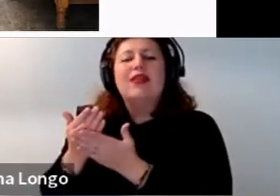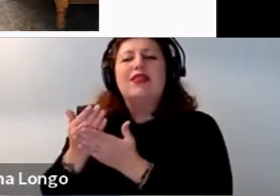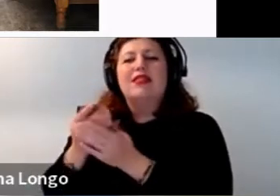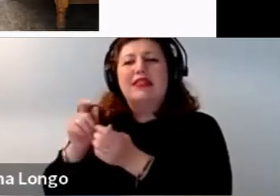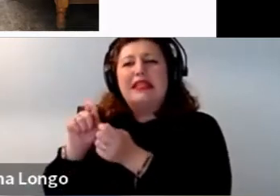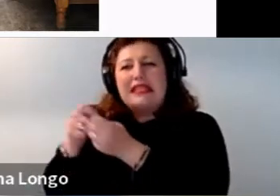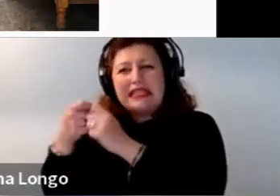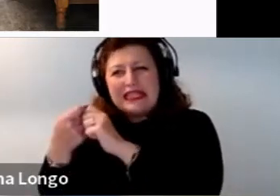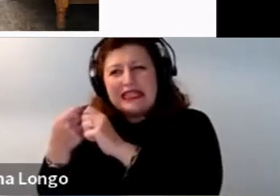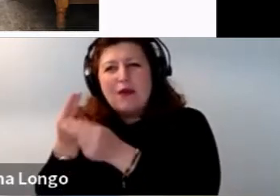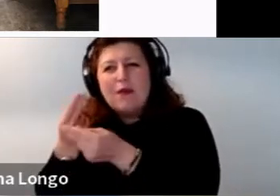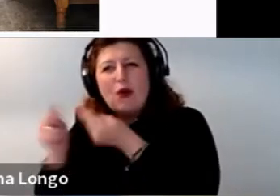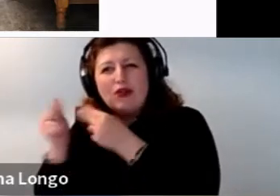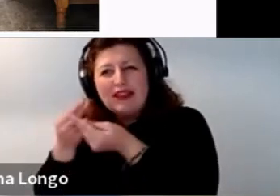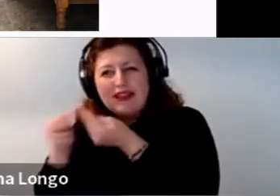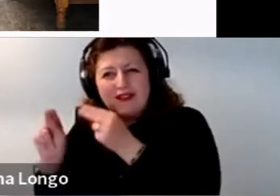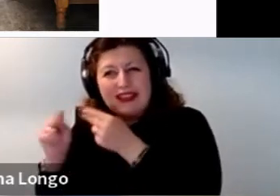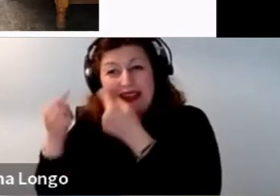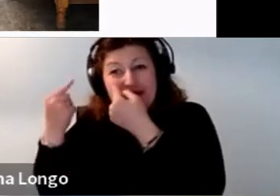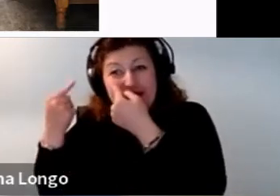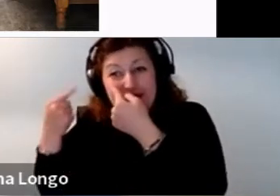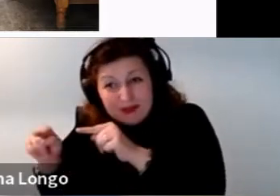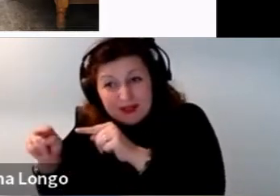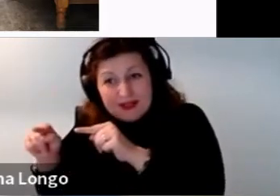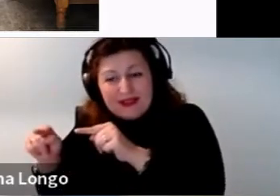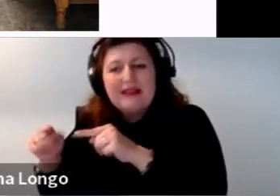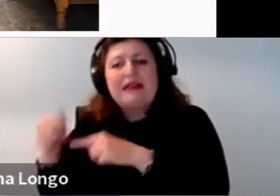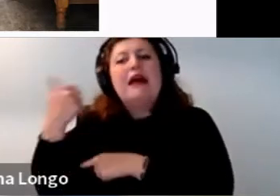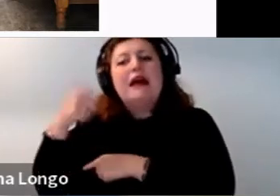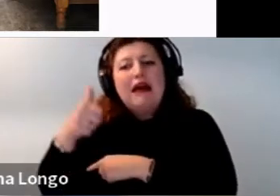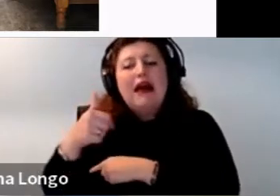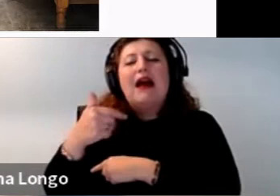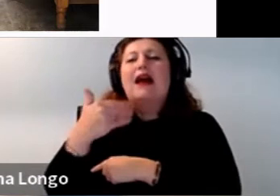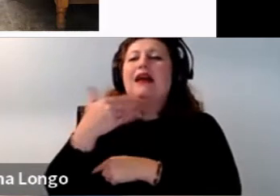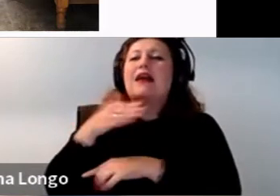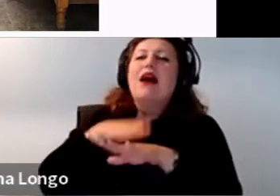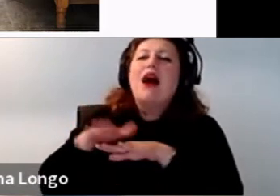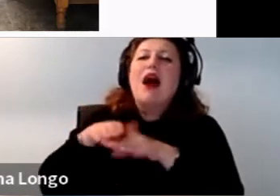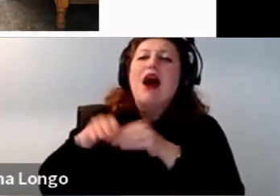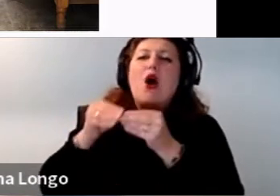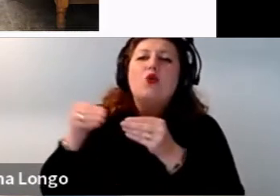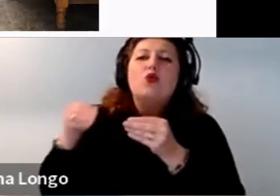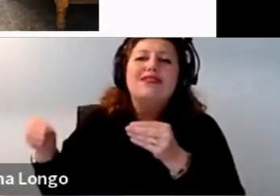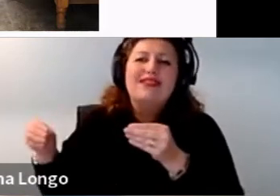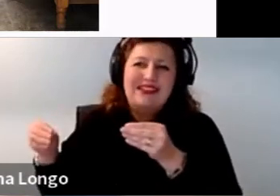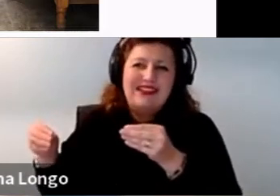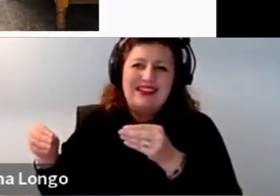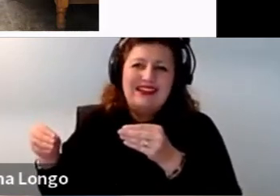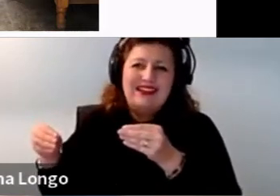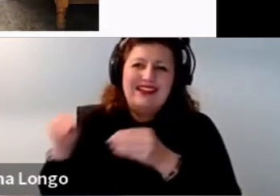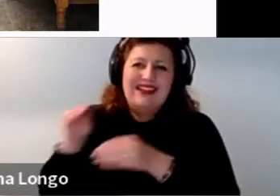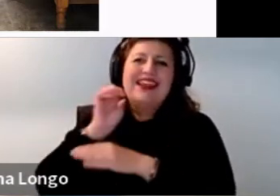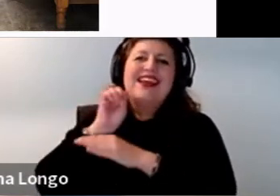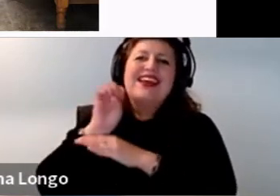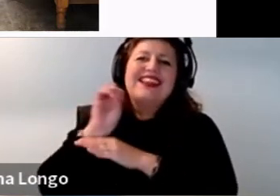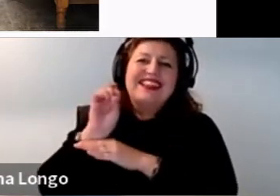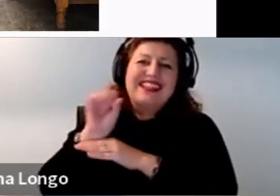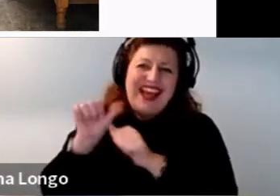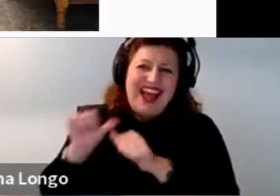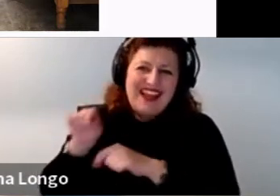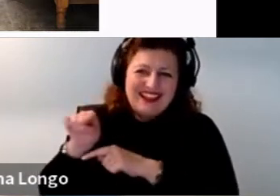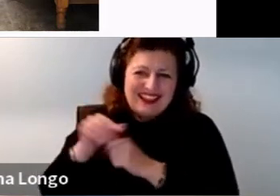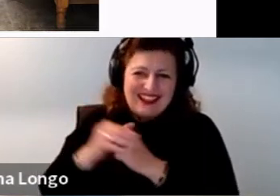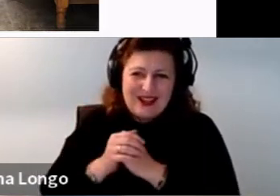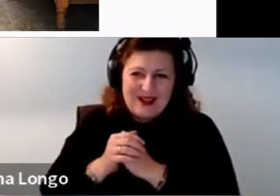e intervenendo nella scuola dal punto di vista della didattica, degli ausili e cose di cui io non mi azzardo a